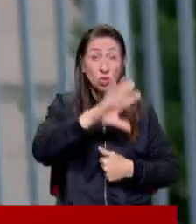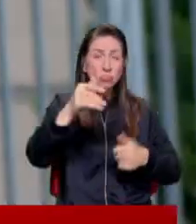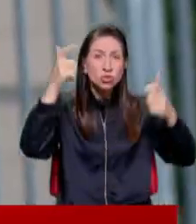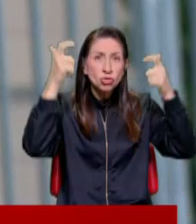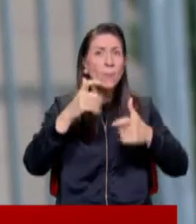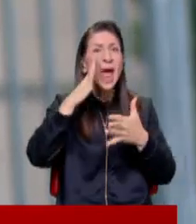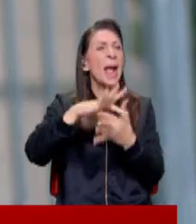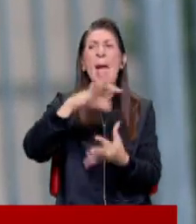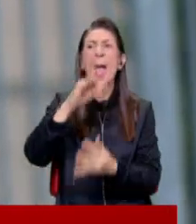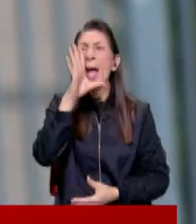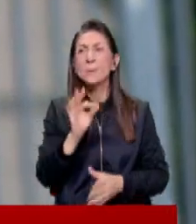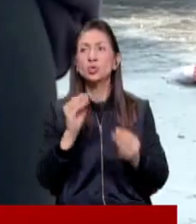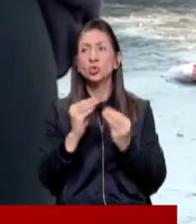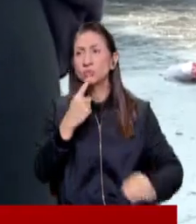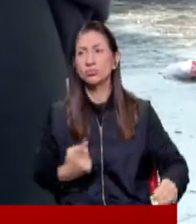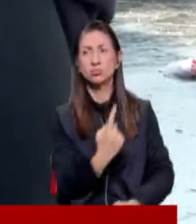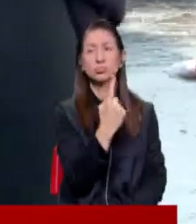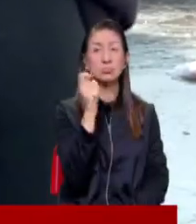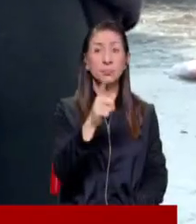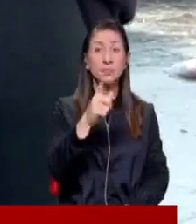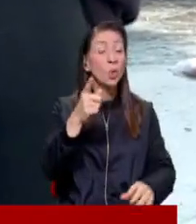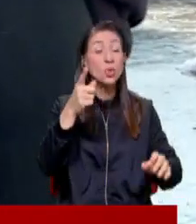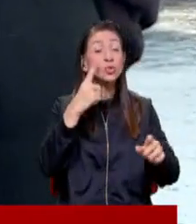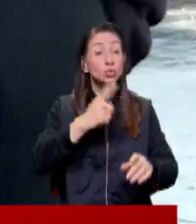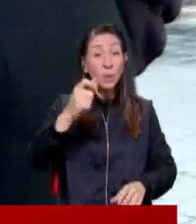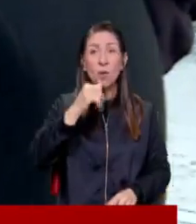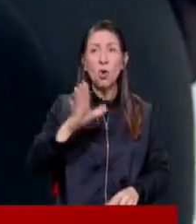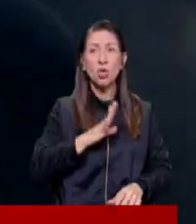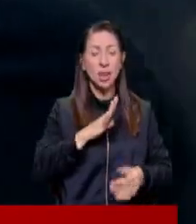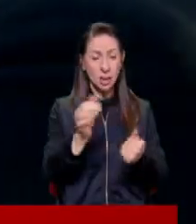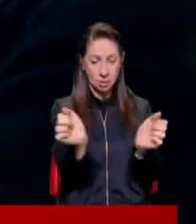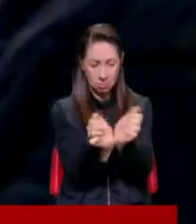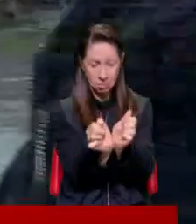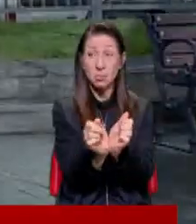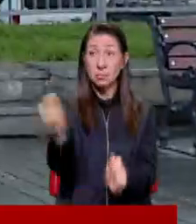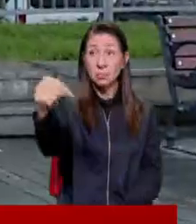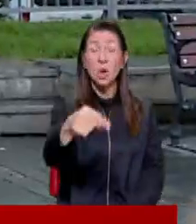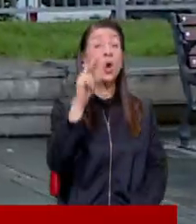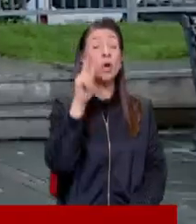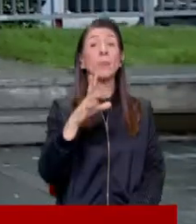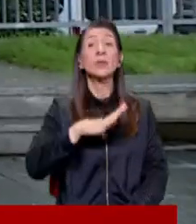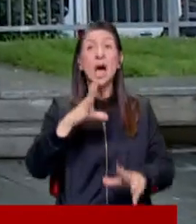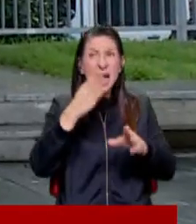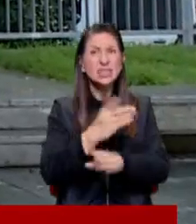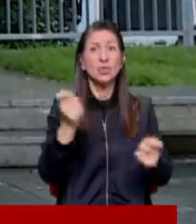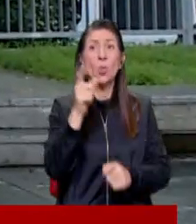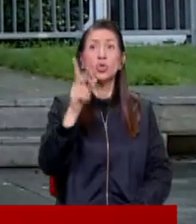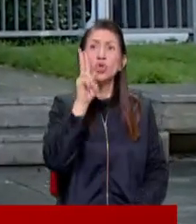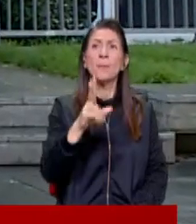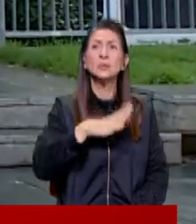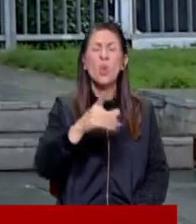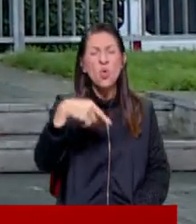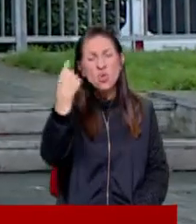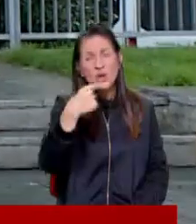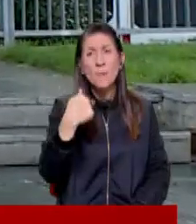sorumlular hakkında suç duyurusunda bulundu. Ben vuran Somali Cumhurbaşkanı'nın oğlunu kelepçeyle görmek istiyorum. Asıl çabam hani onu görmek istiyorum. O